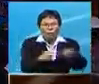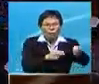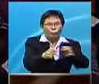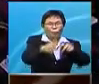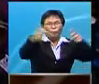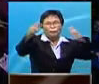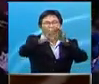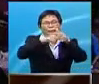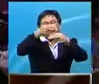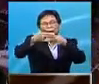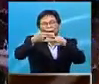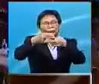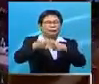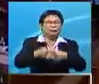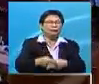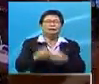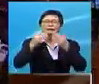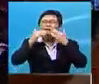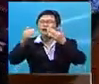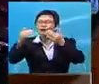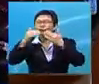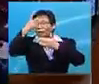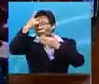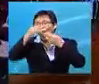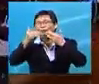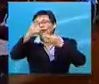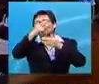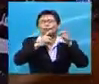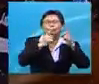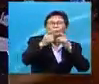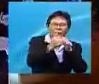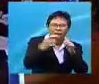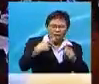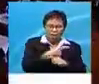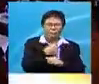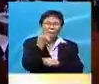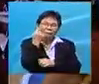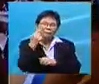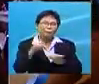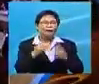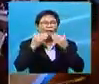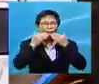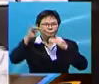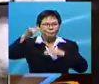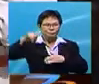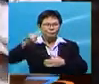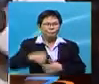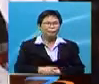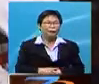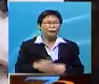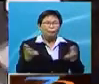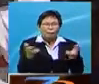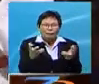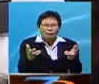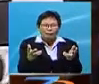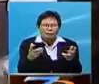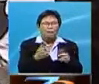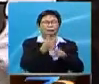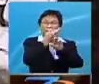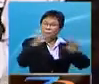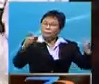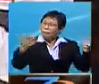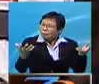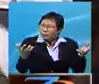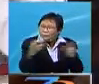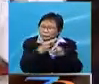bernama. Assalamualaikum Datuk. Terima kasih sempat berbicara sebentar dengan kami Datuk ya. Ya. Baik, bagaimana dari segi persiapan